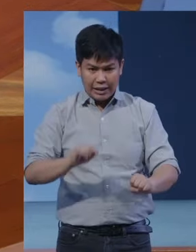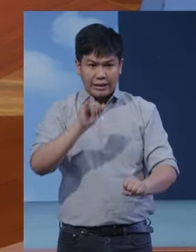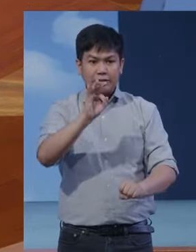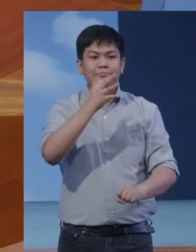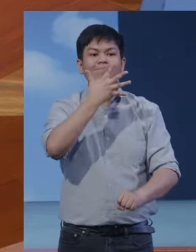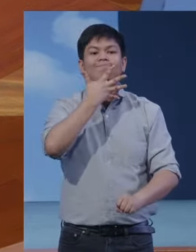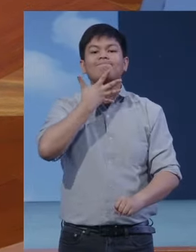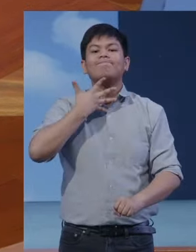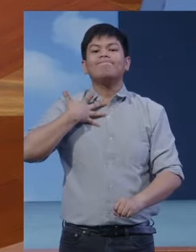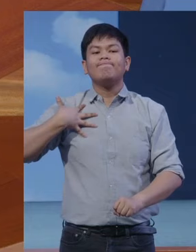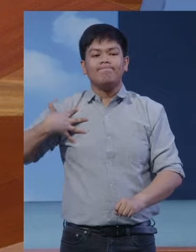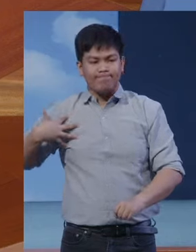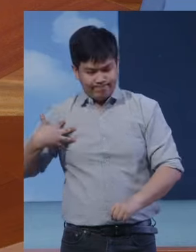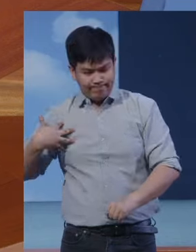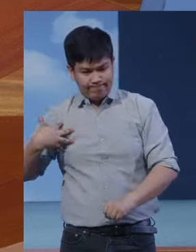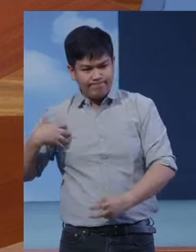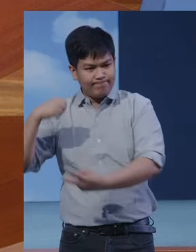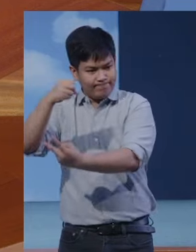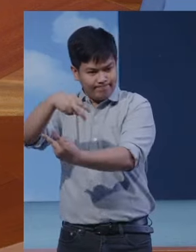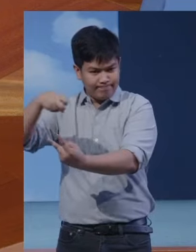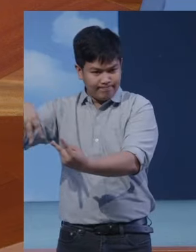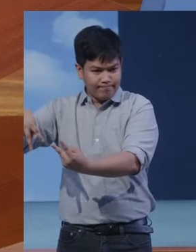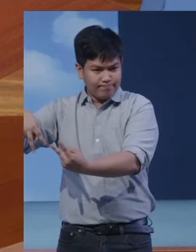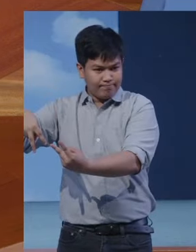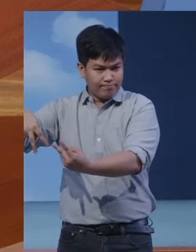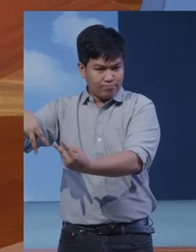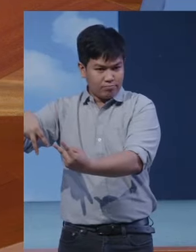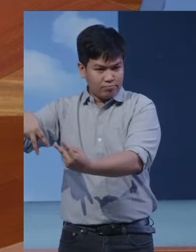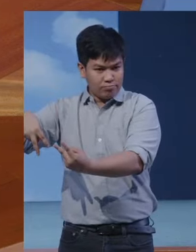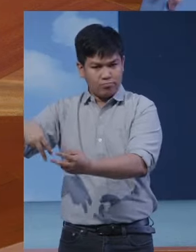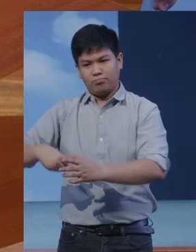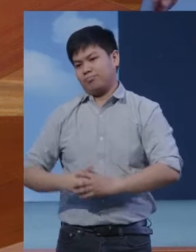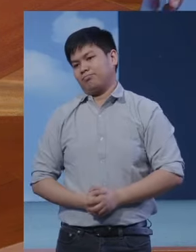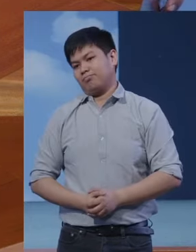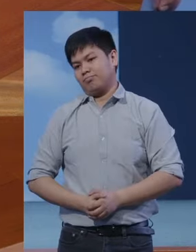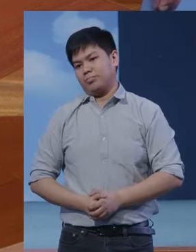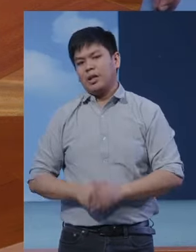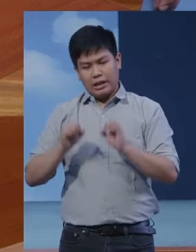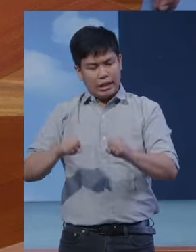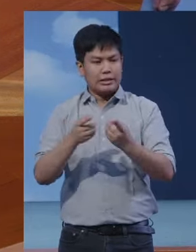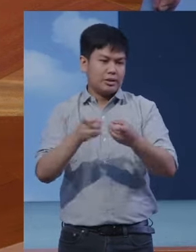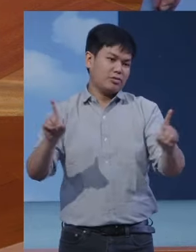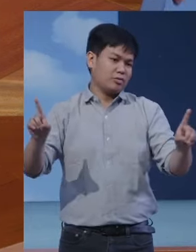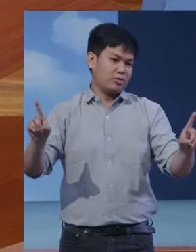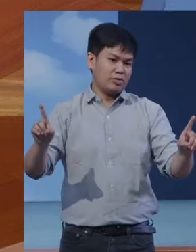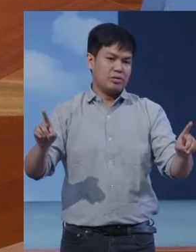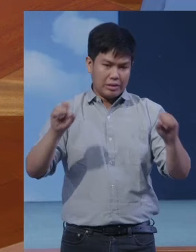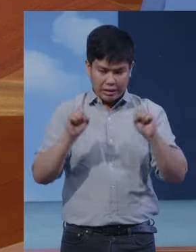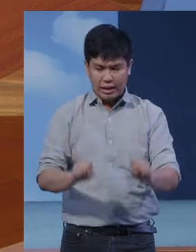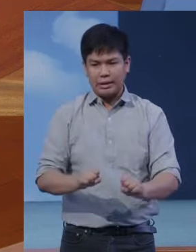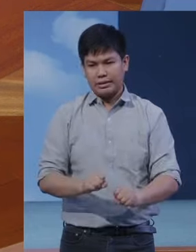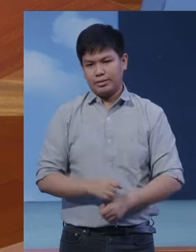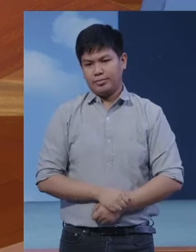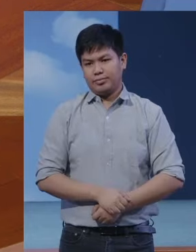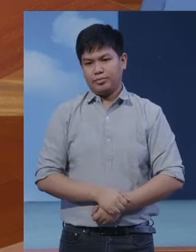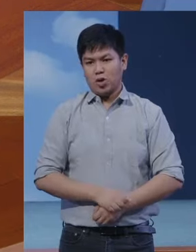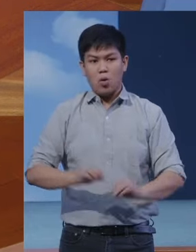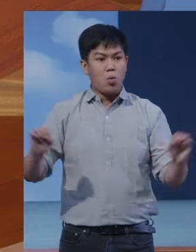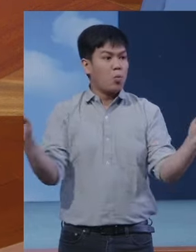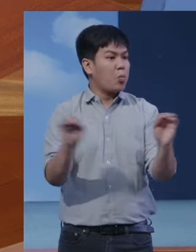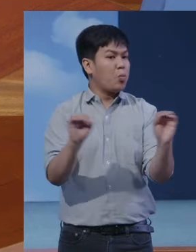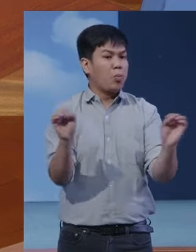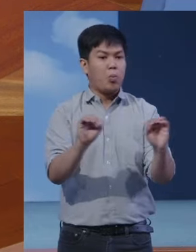another commits adultery So yun po ang Exception walang